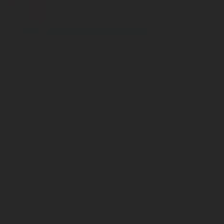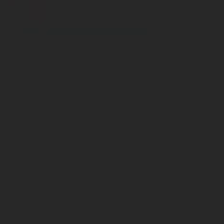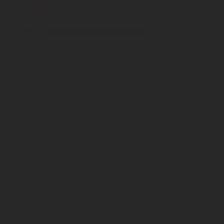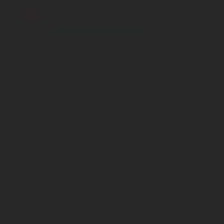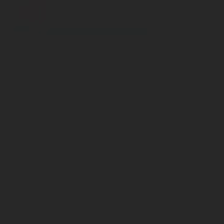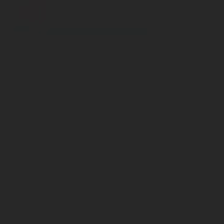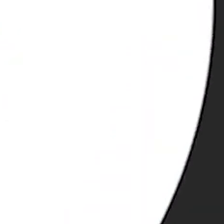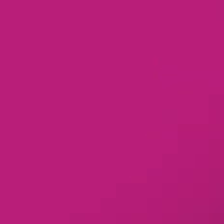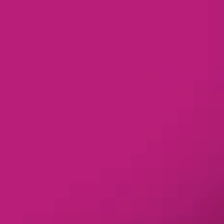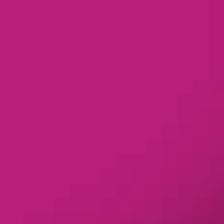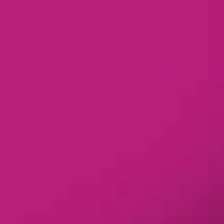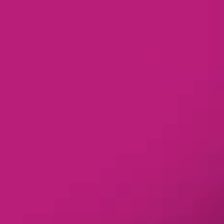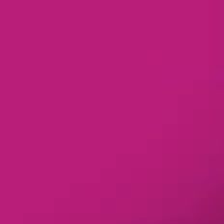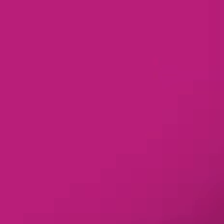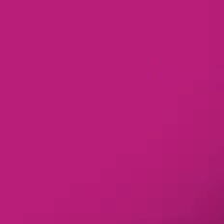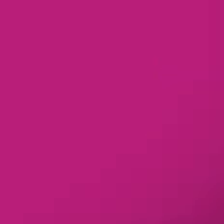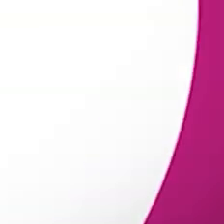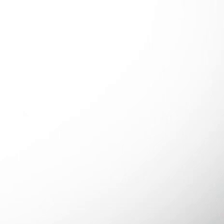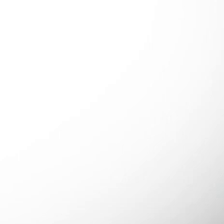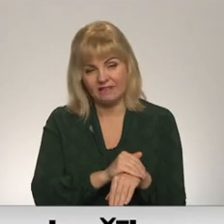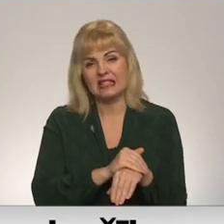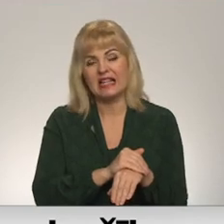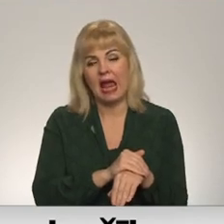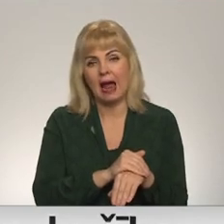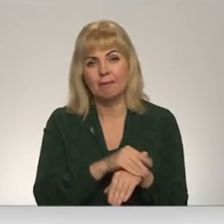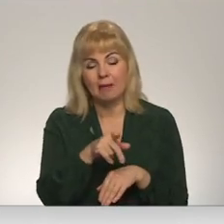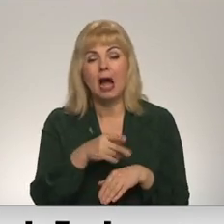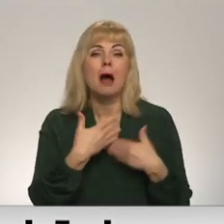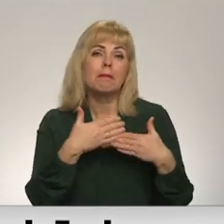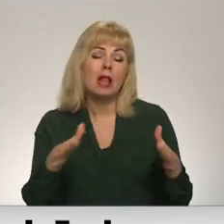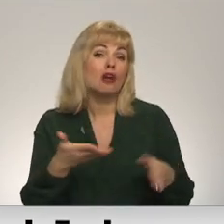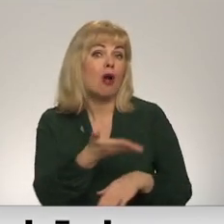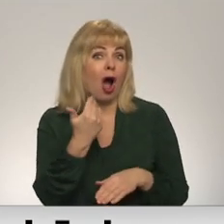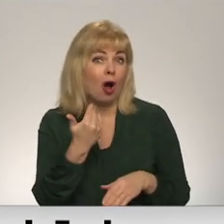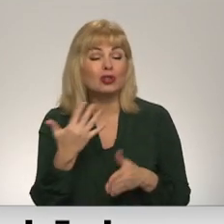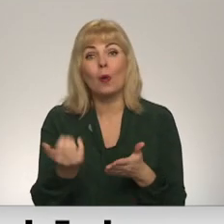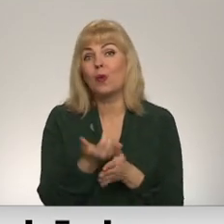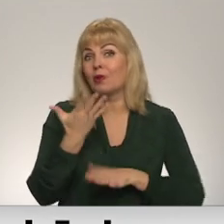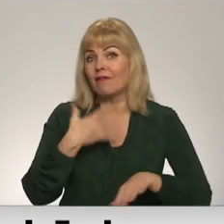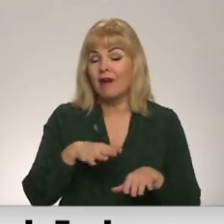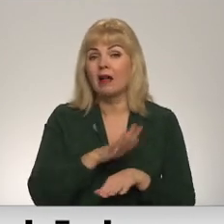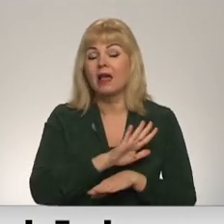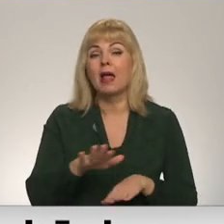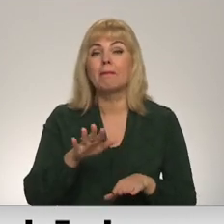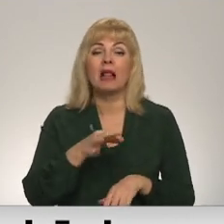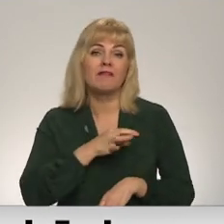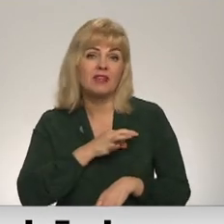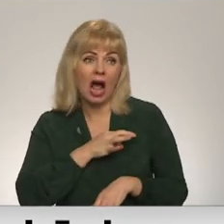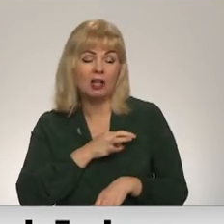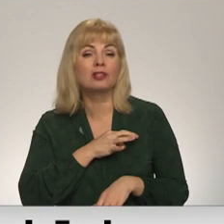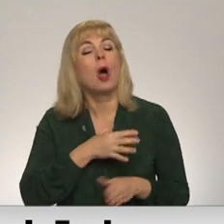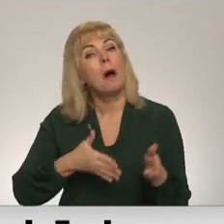Re, viss ēters ir te! Bet plaša atsaucība ir guvusi vēlmē nepalikt vienaldzīgam un